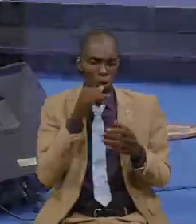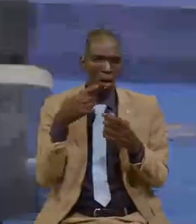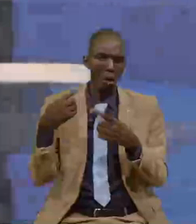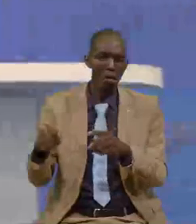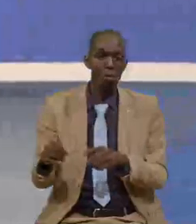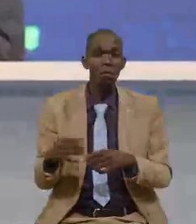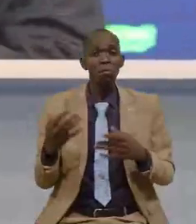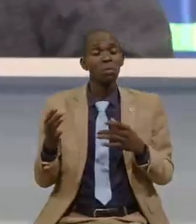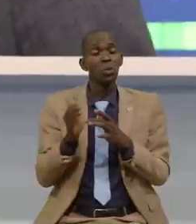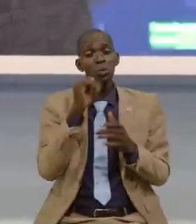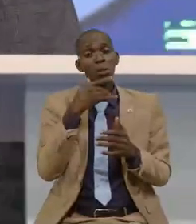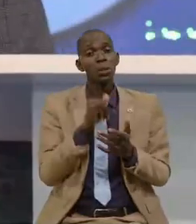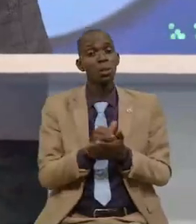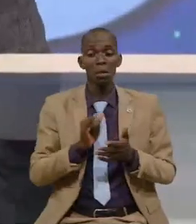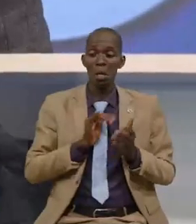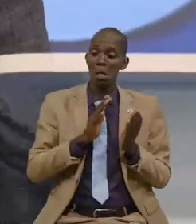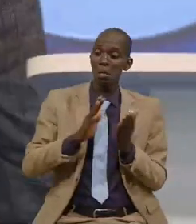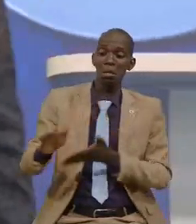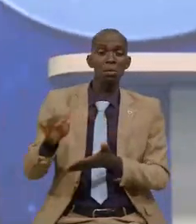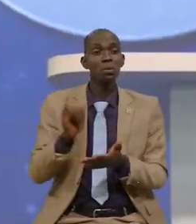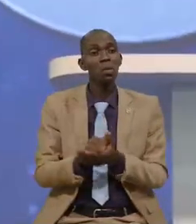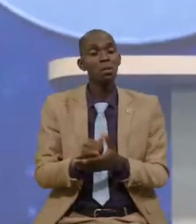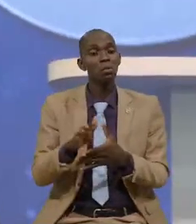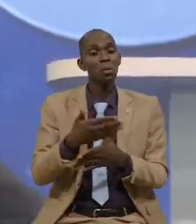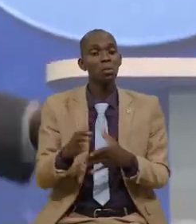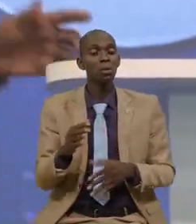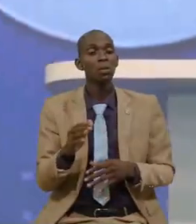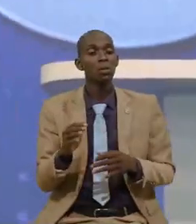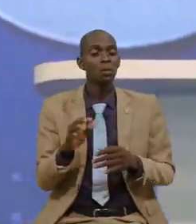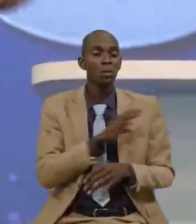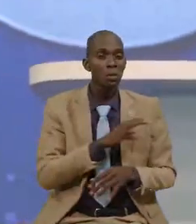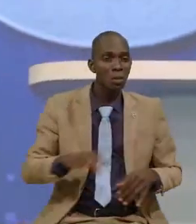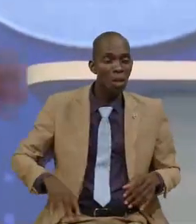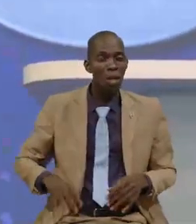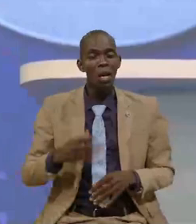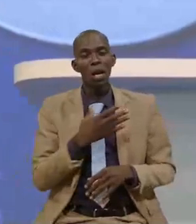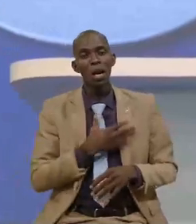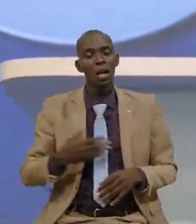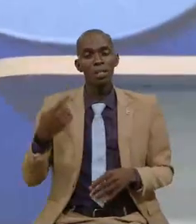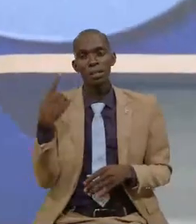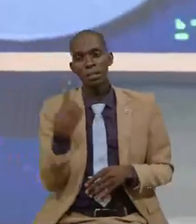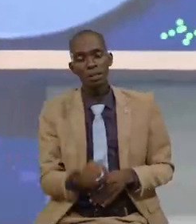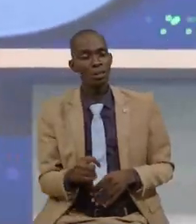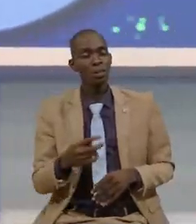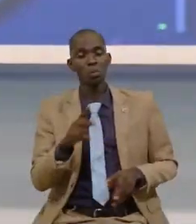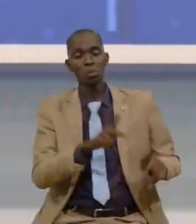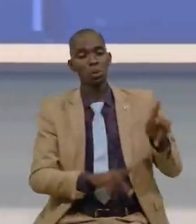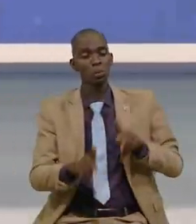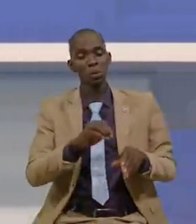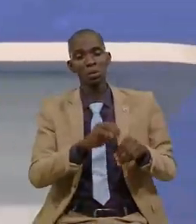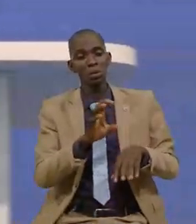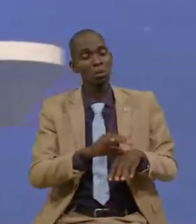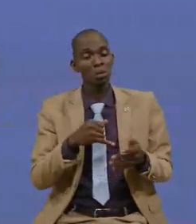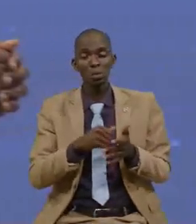passait, elle a dit, mais je laisse cela entre Christ et les pharisiens, entre Christ et les gens de